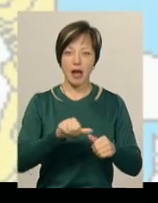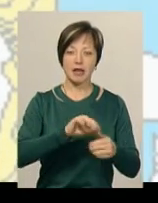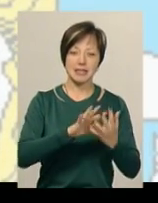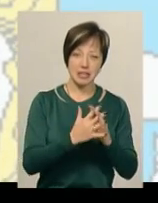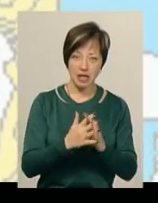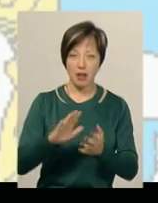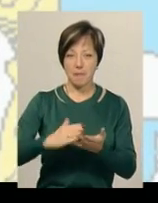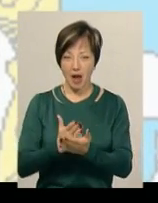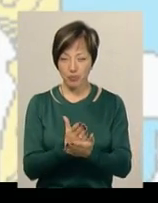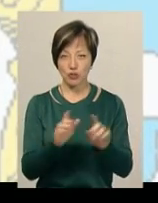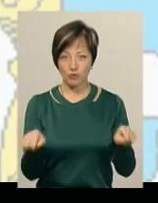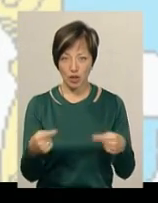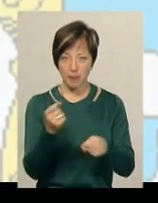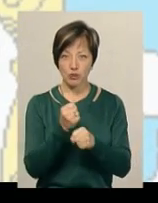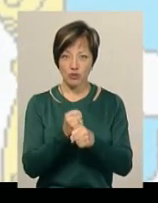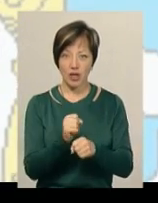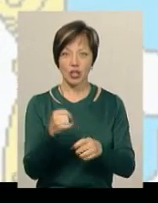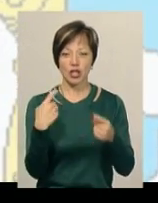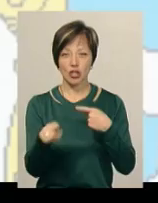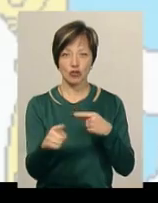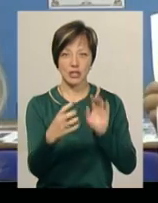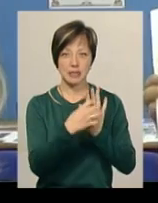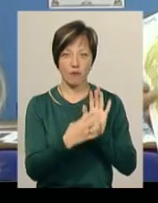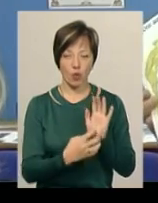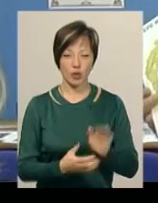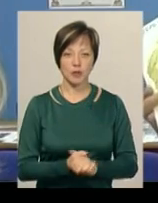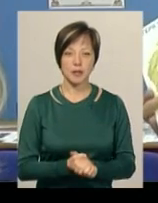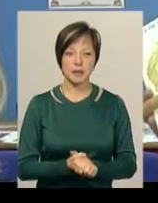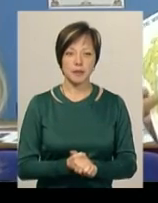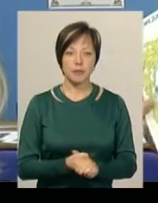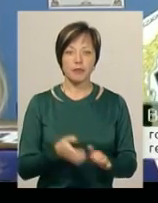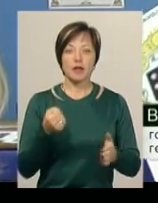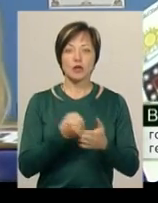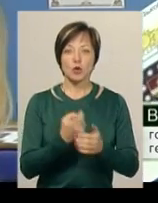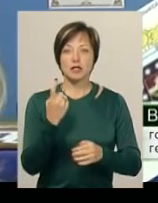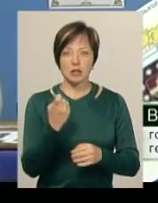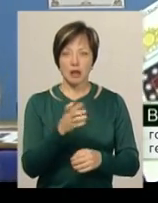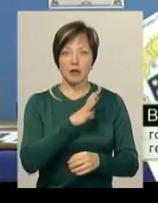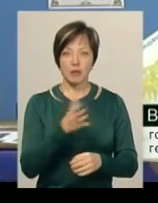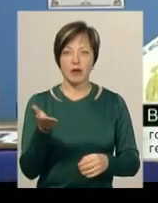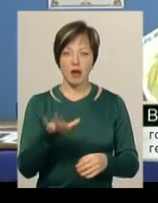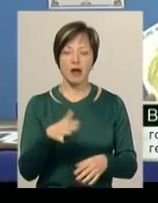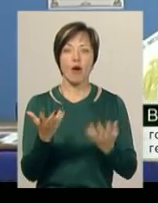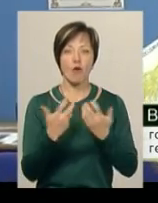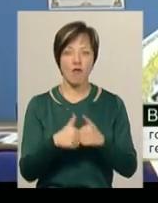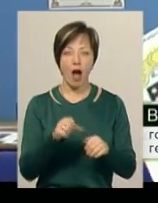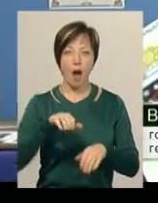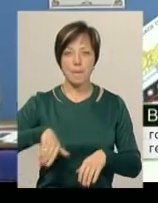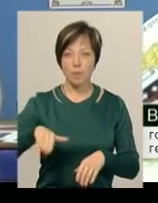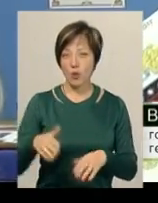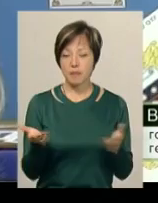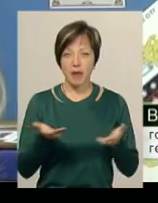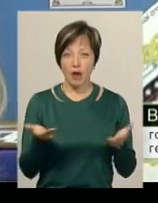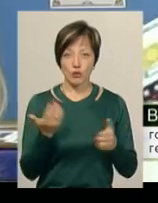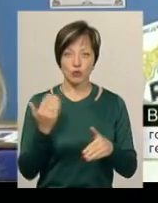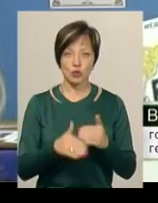пунктів, мапу з яких вони створили, працювали і над іншою символікою. До 100 я ще рахував. Понімаєте? А потім якось